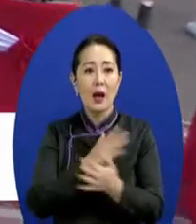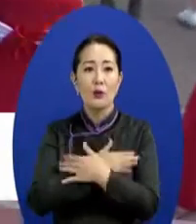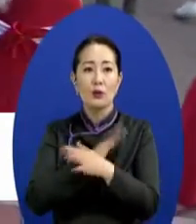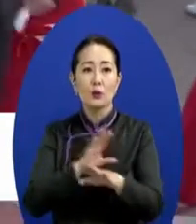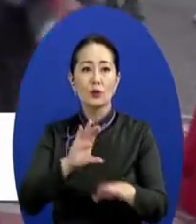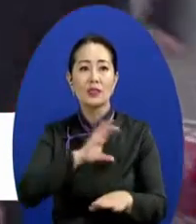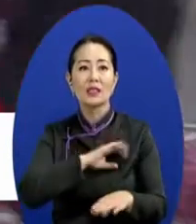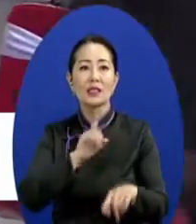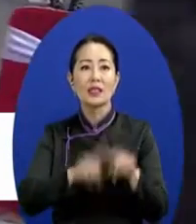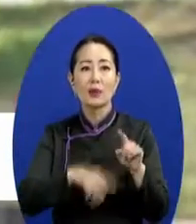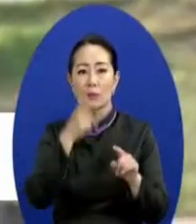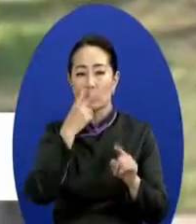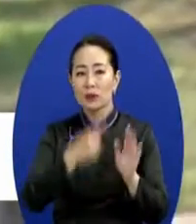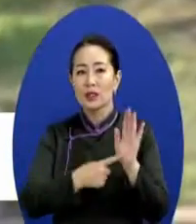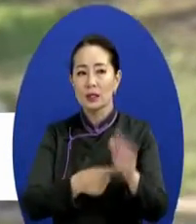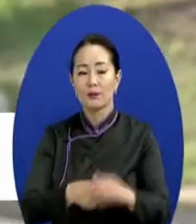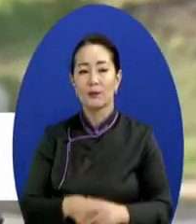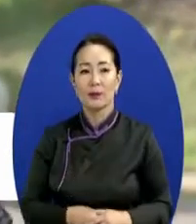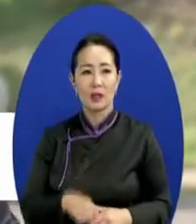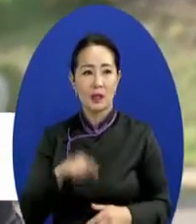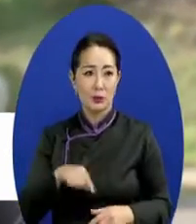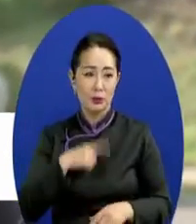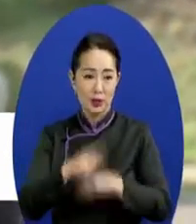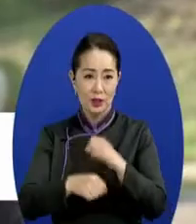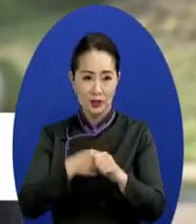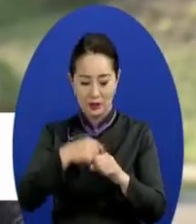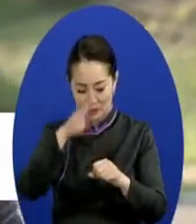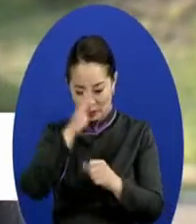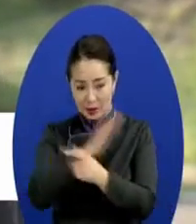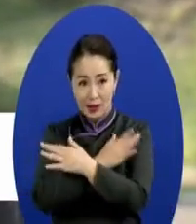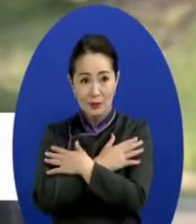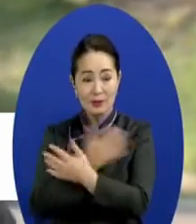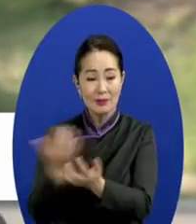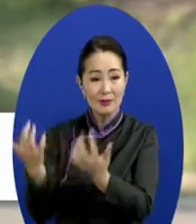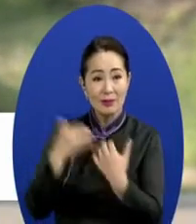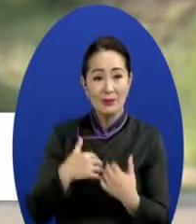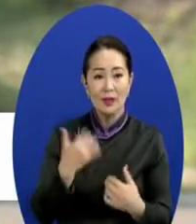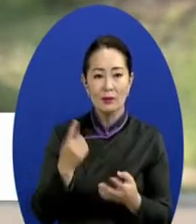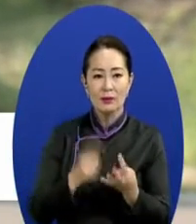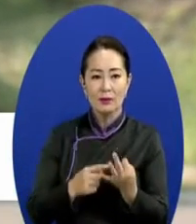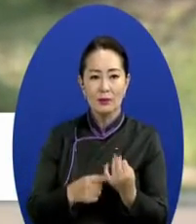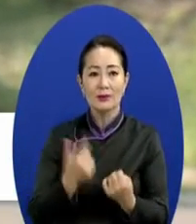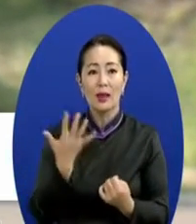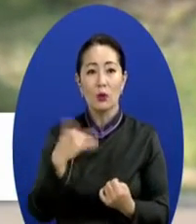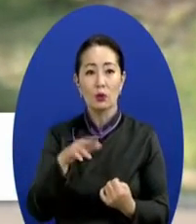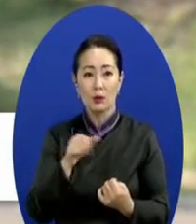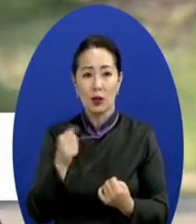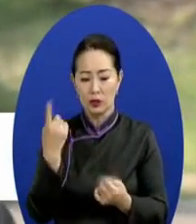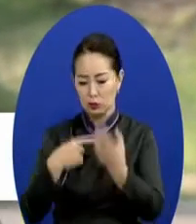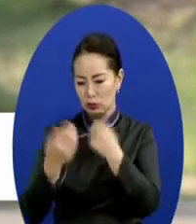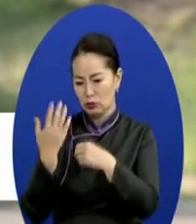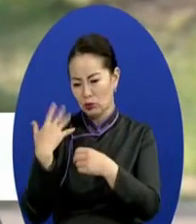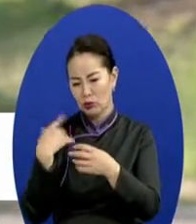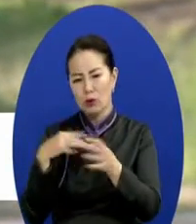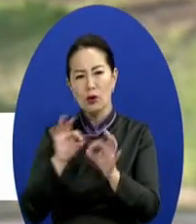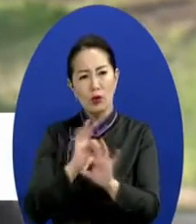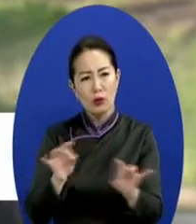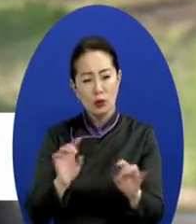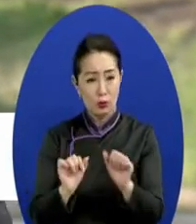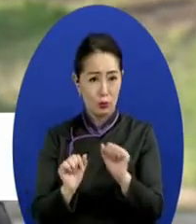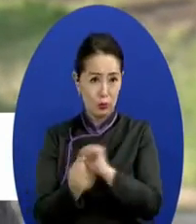хүүхдүүдийн сэтгэлийг хүргэх болно. Би энэ жил найрамдал 5 дахь удаагаа амарж байгаа. Тэгээд хэдийн өмнөх жилүүдийнхээс өөр байгаа ч гэсэн буцаа цуслан маань